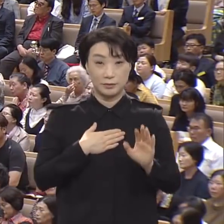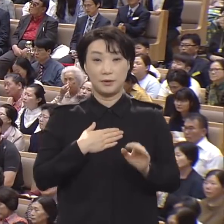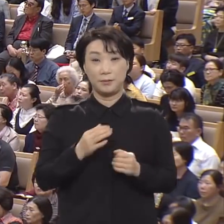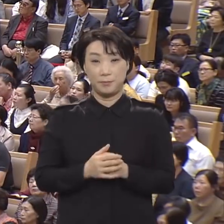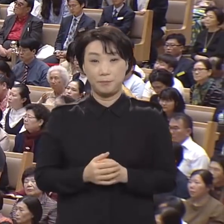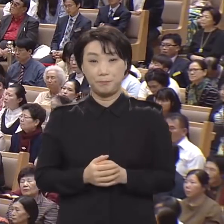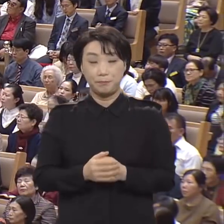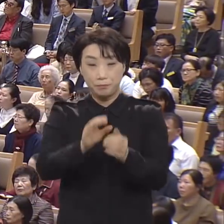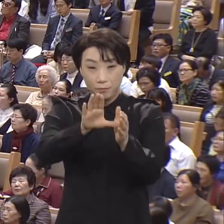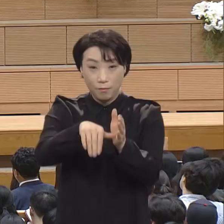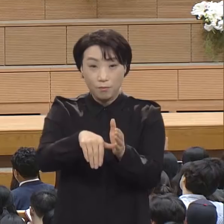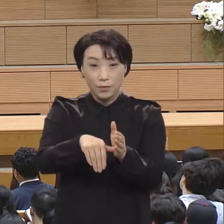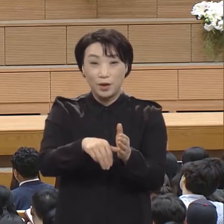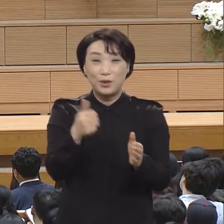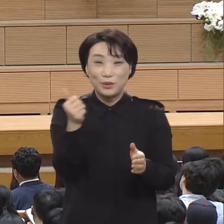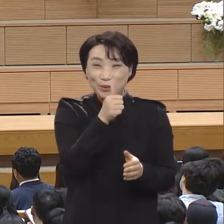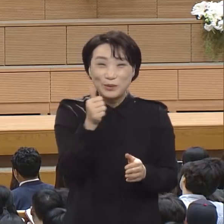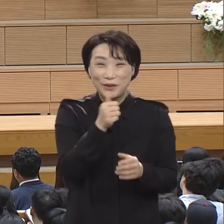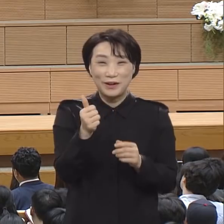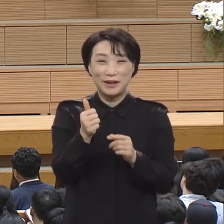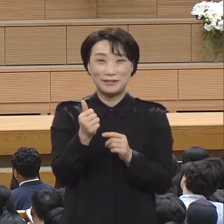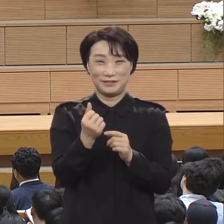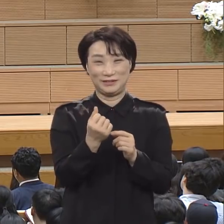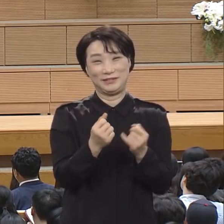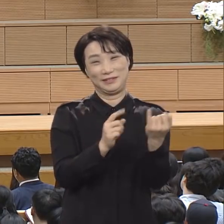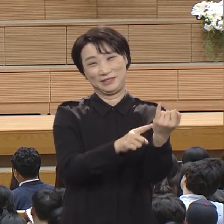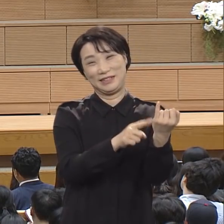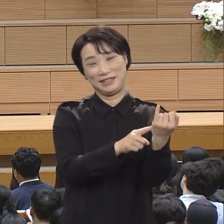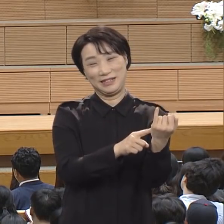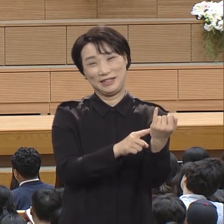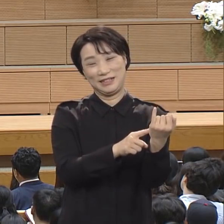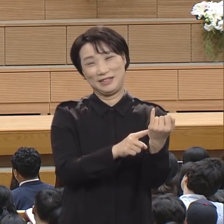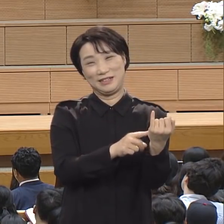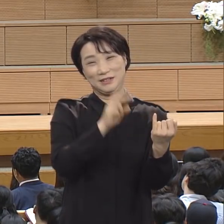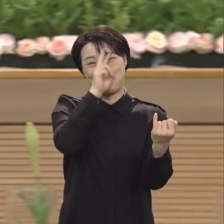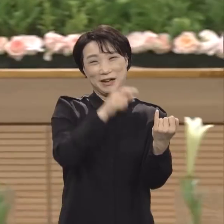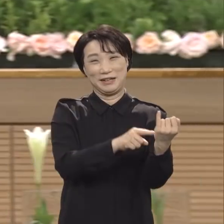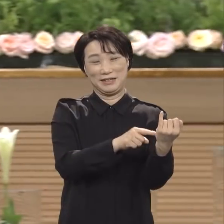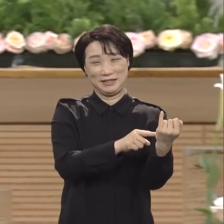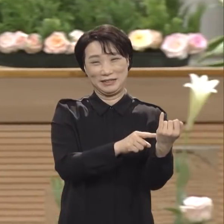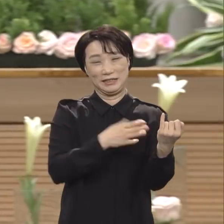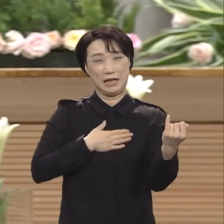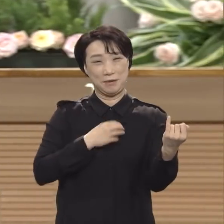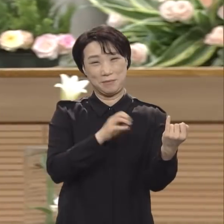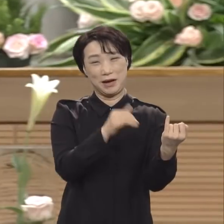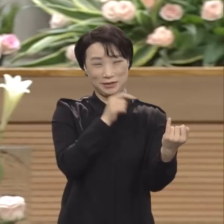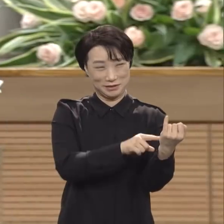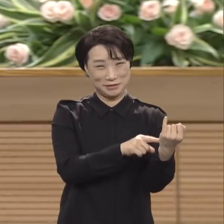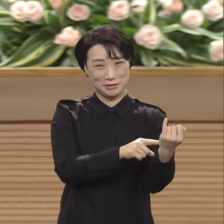예. 그때 통역하는 집사에게 내가 그런 말을 했지요. 오늘